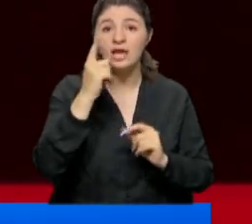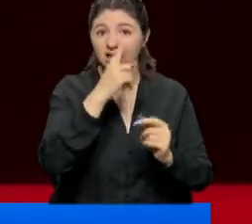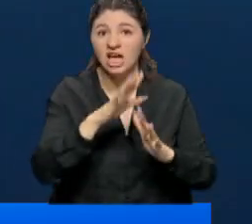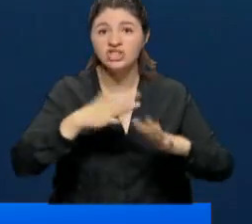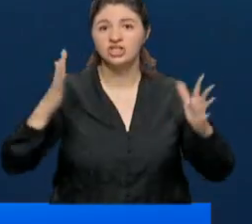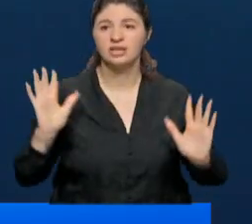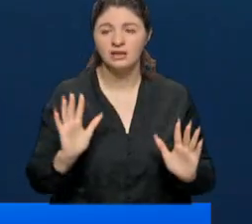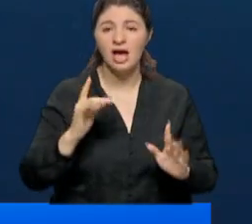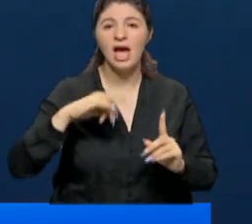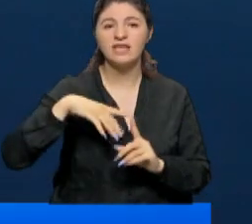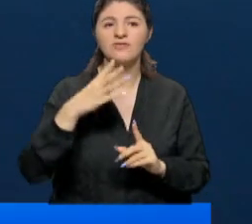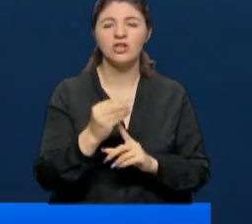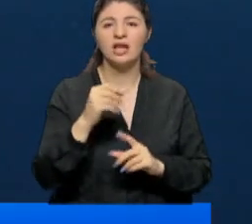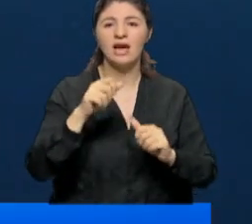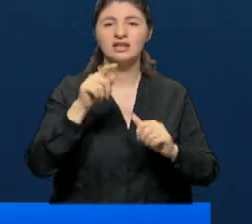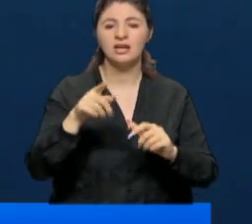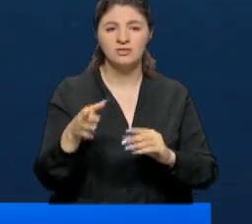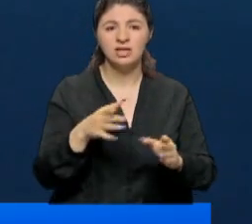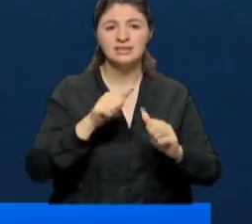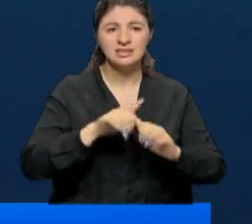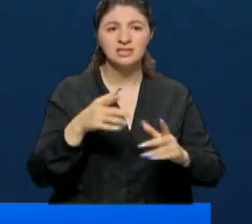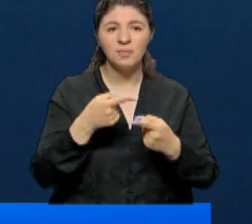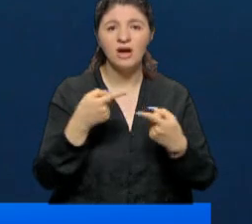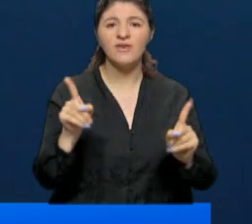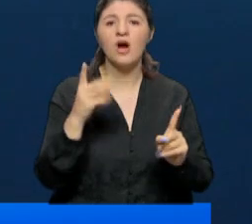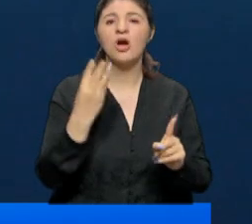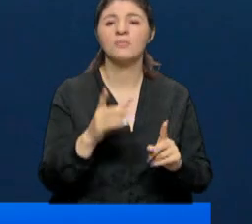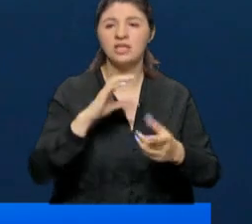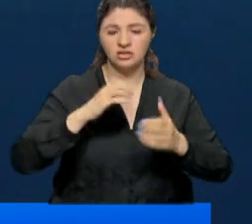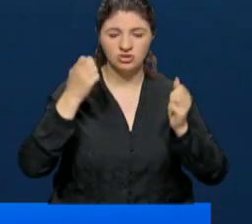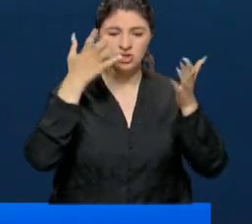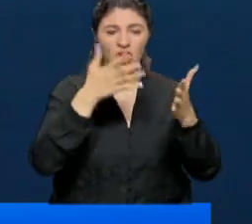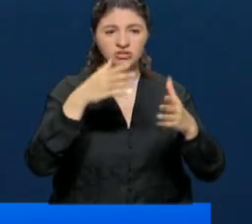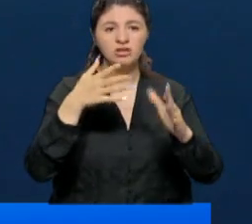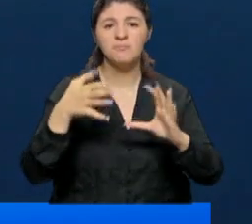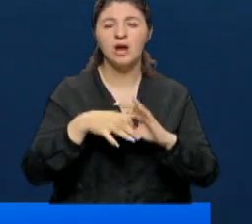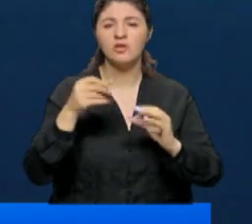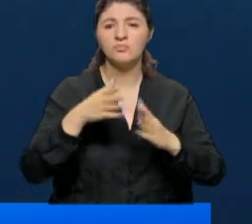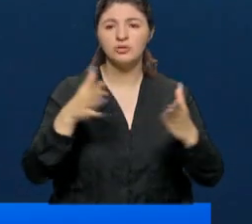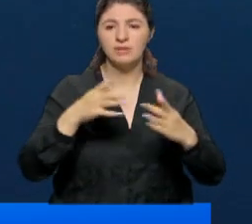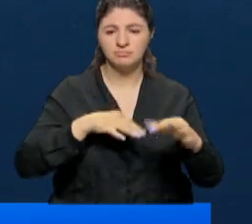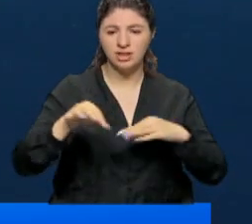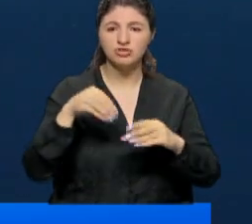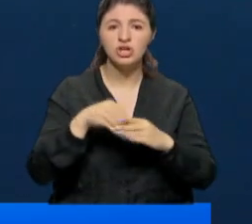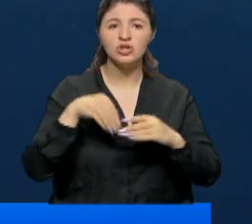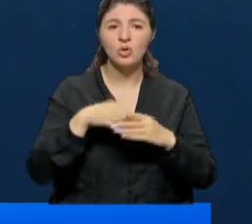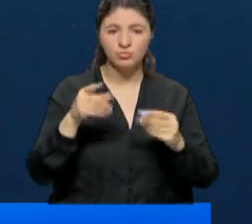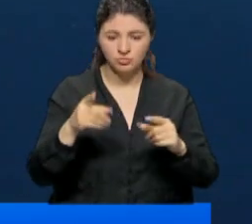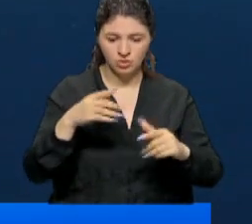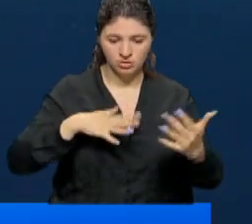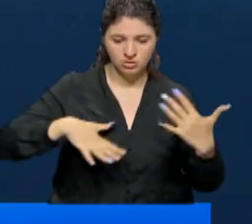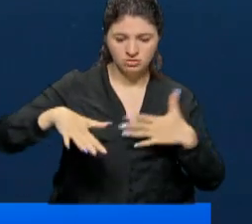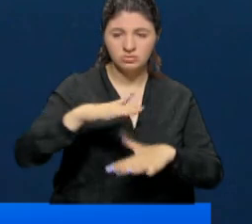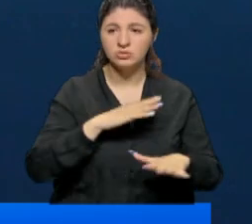gözlerdeki ışıklıdır hep olarak Sizden rica ettik vermeden ihracata dayalı büyüme stratejisi için İçinde bulunduğumuz